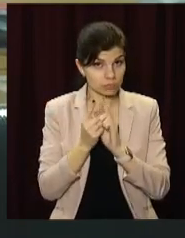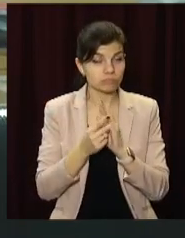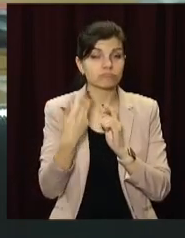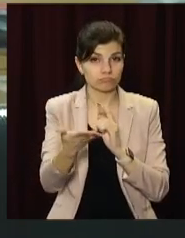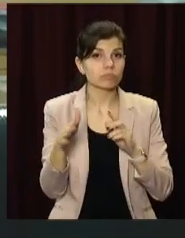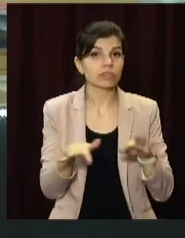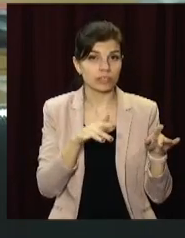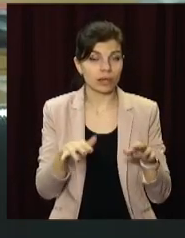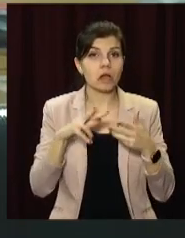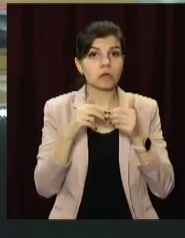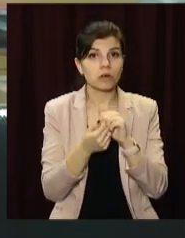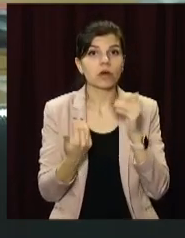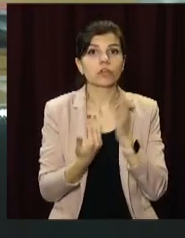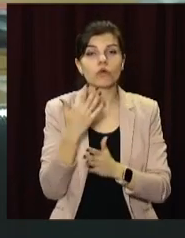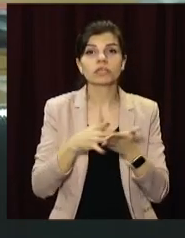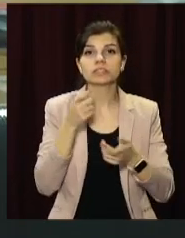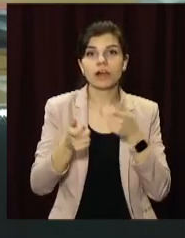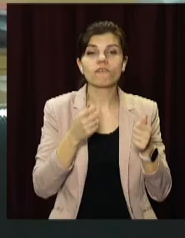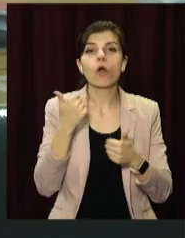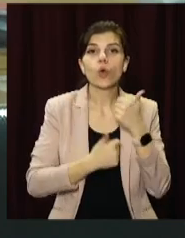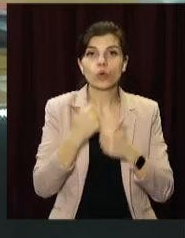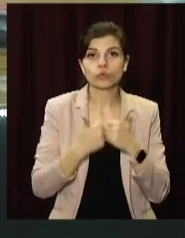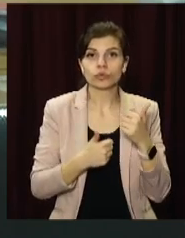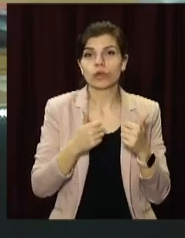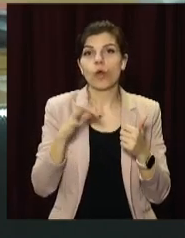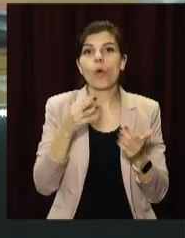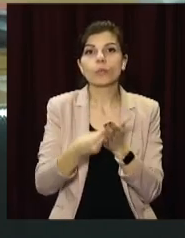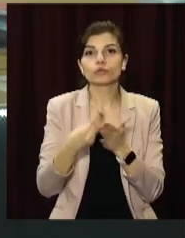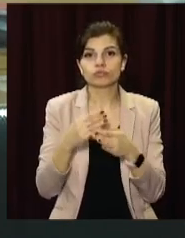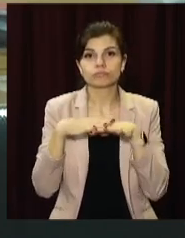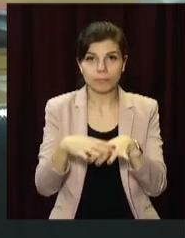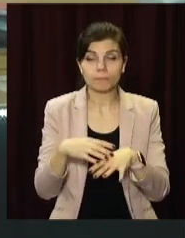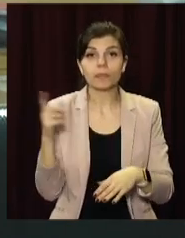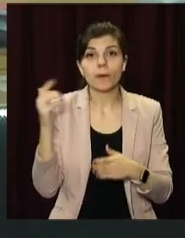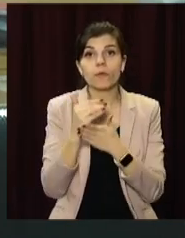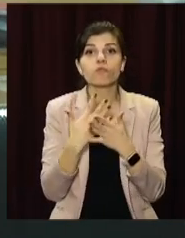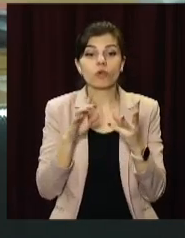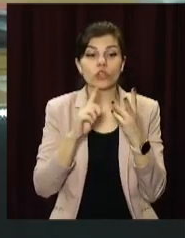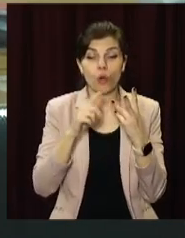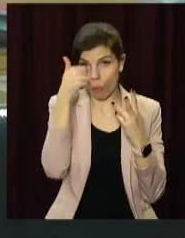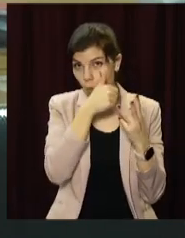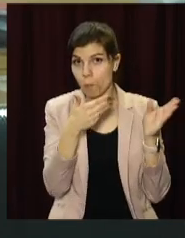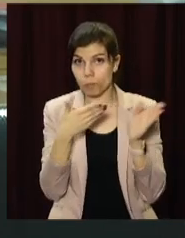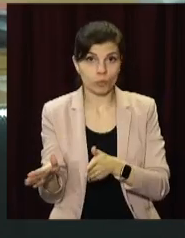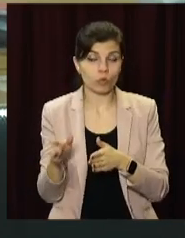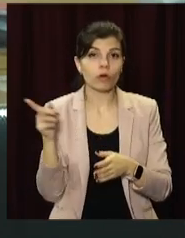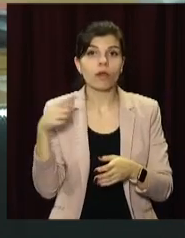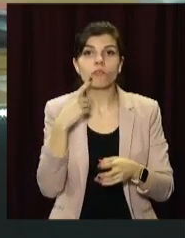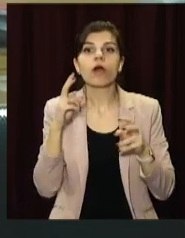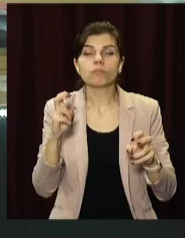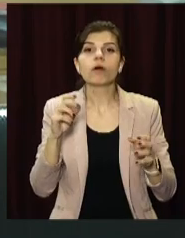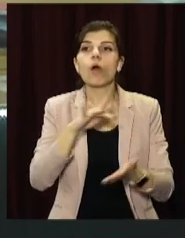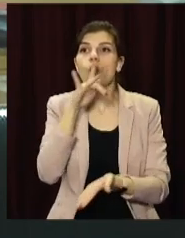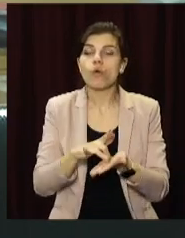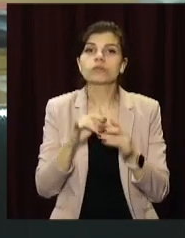У Кам'янському стартував розгляд заявок на конкурс «Бюджет участі». Програма працює в місті вже третій рік поспіль. Проєкти з покращення благоустрою